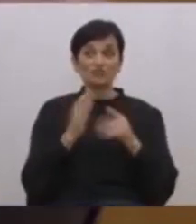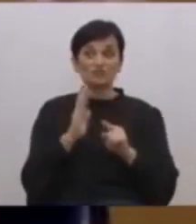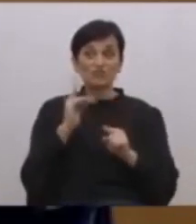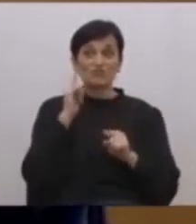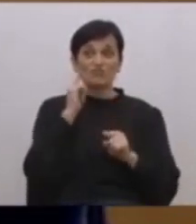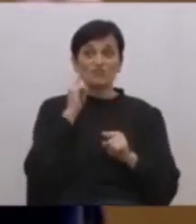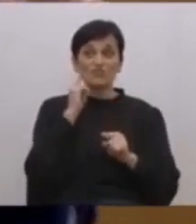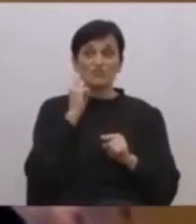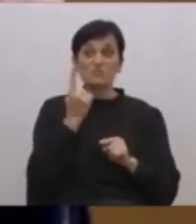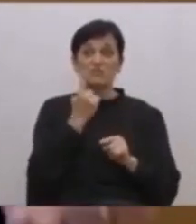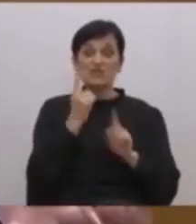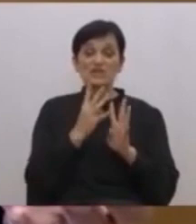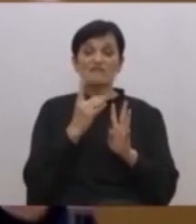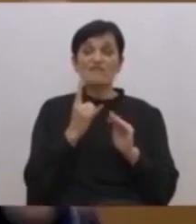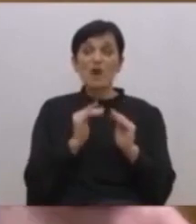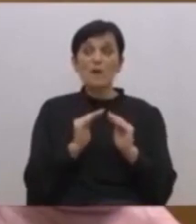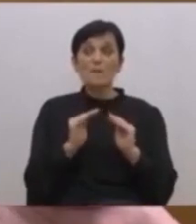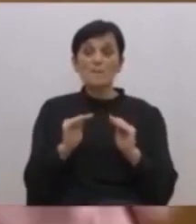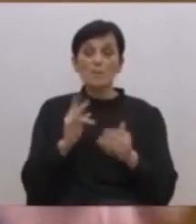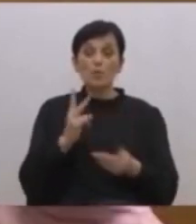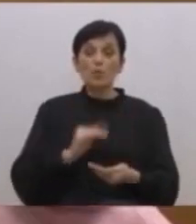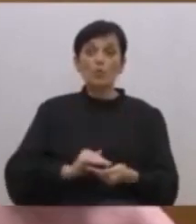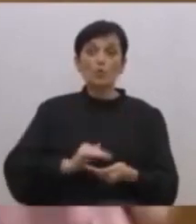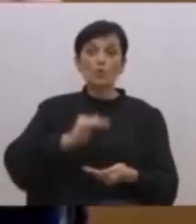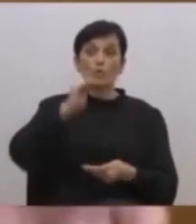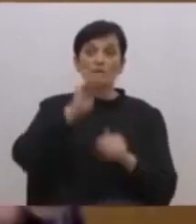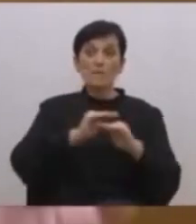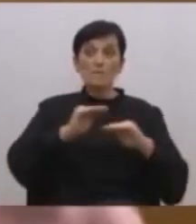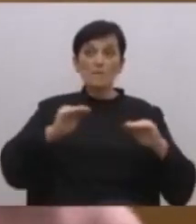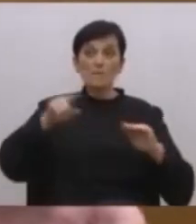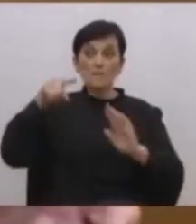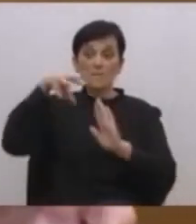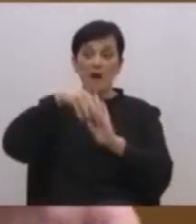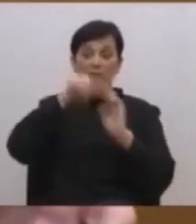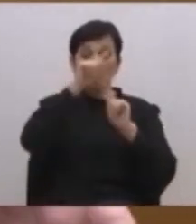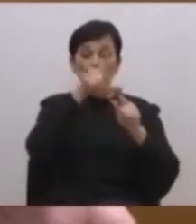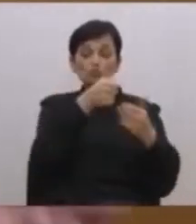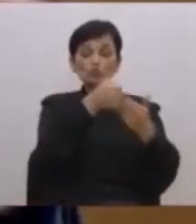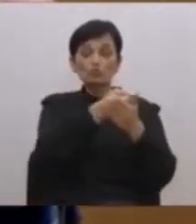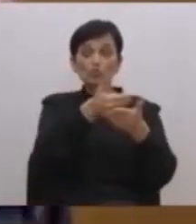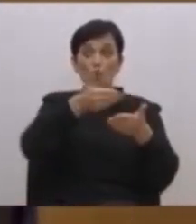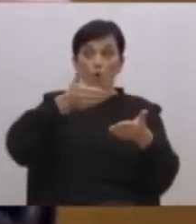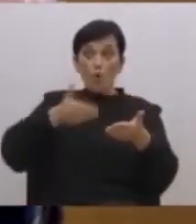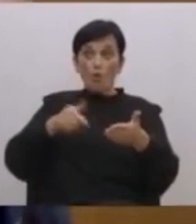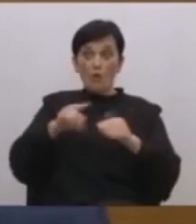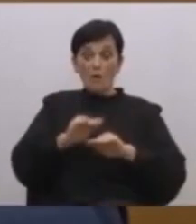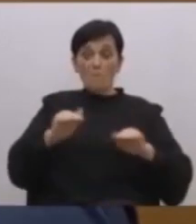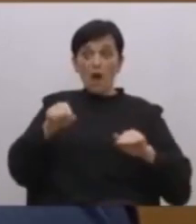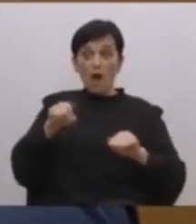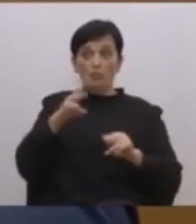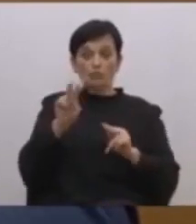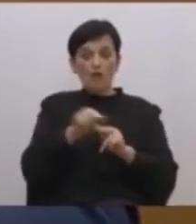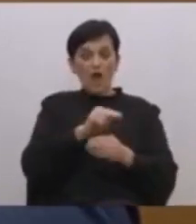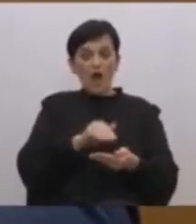რომ პირველ რიგში ბავშვი უნდა იზრდებოდეს ბაღებში სკოლამდელ აღზრდა უნდა ხდებოდეს და მათ გაცილებით